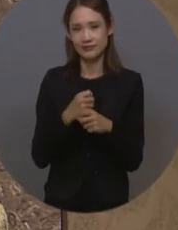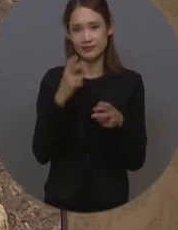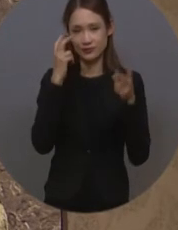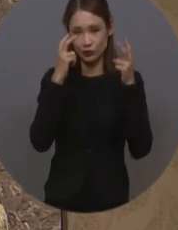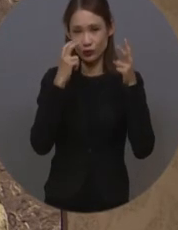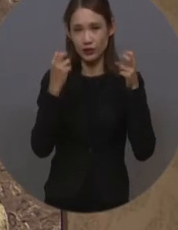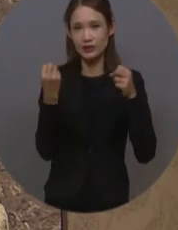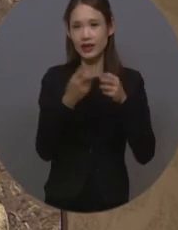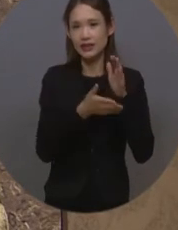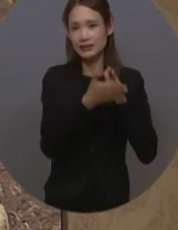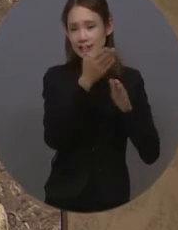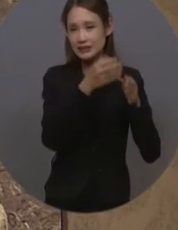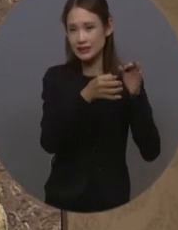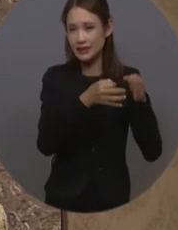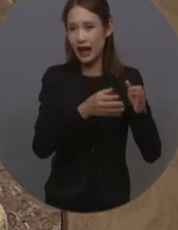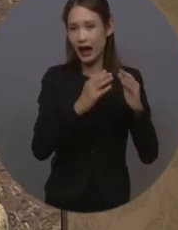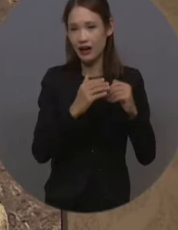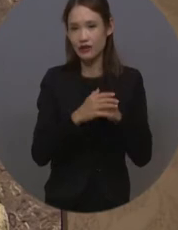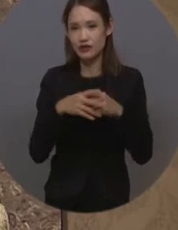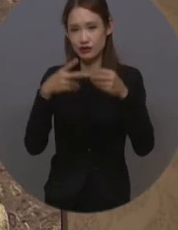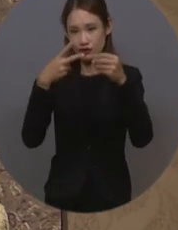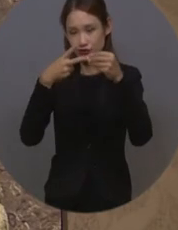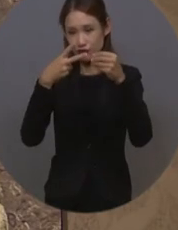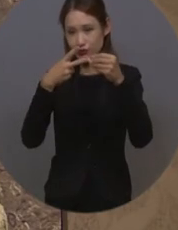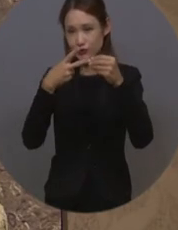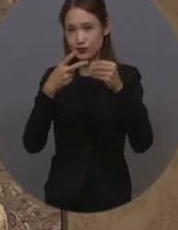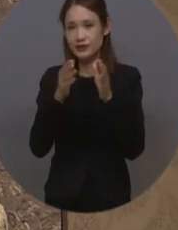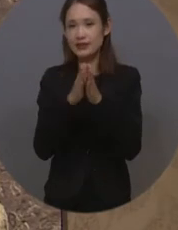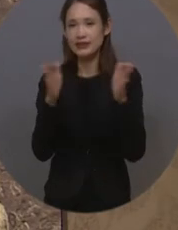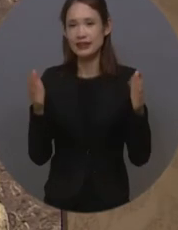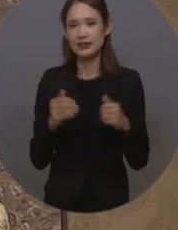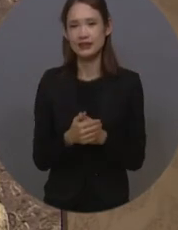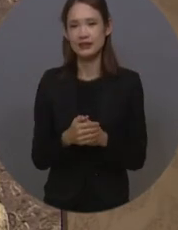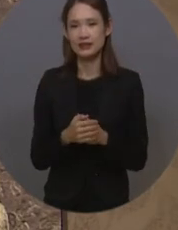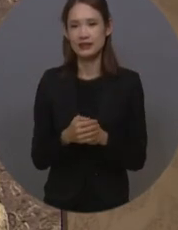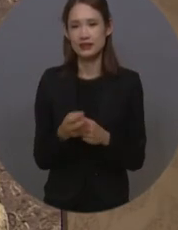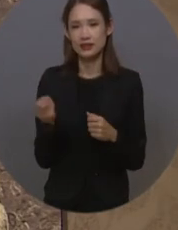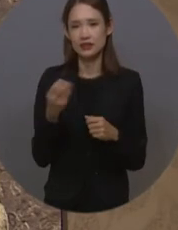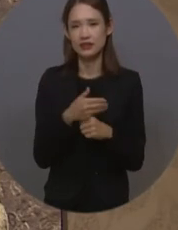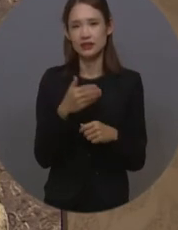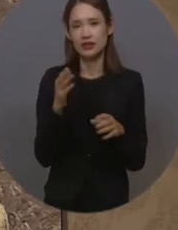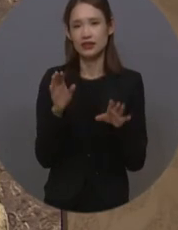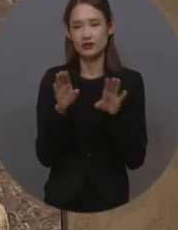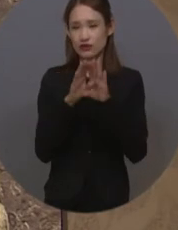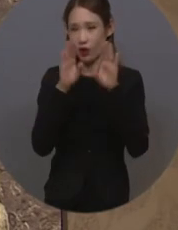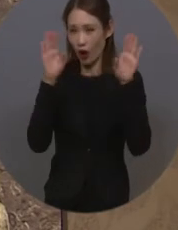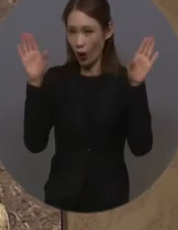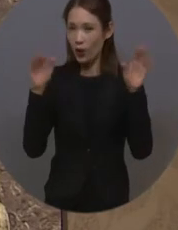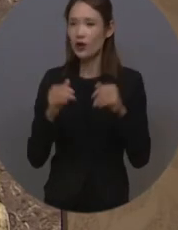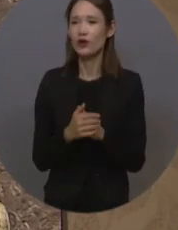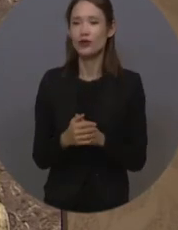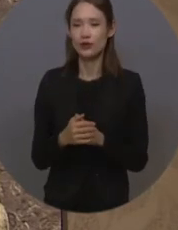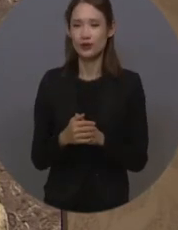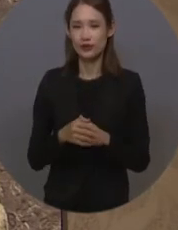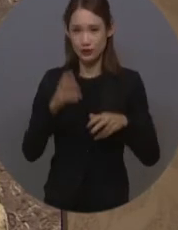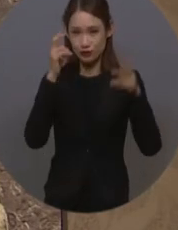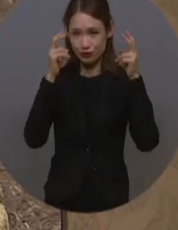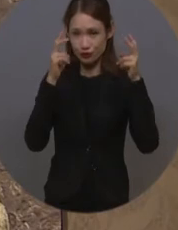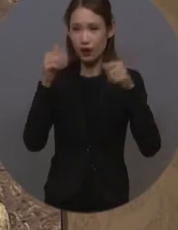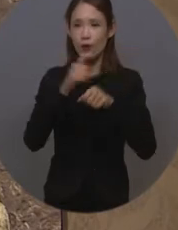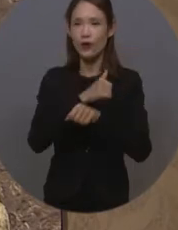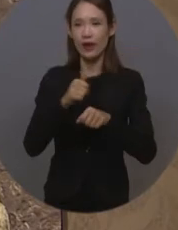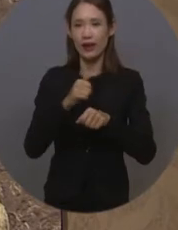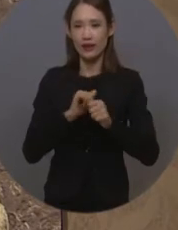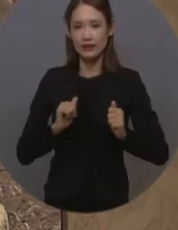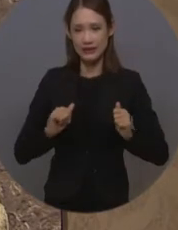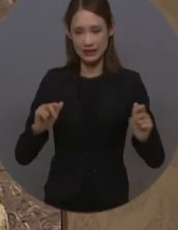다시 재창업, 그러니까 즉 시즌2를 시작을 해서 네. 이렇게 이제 다시 문을 열고 출근하고